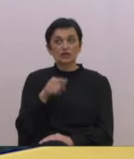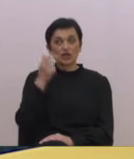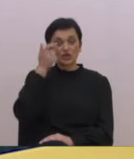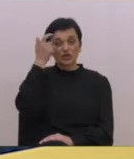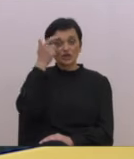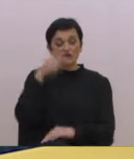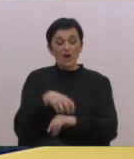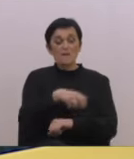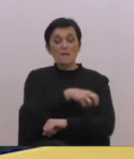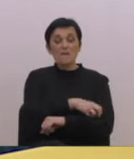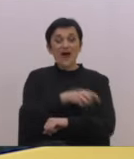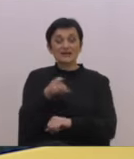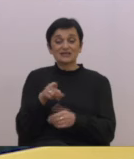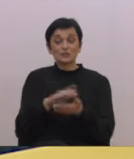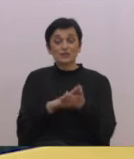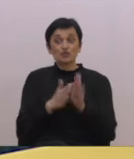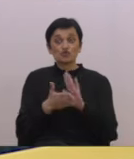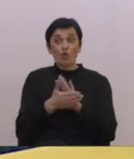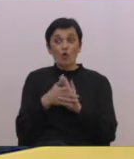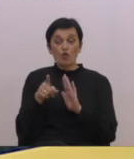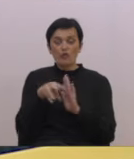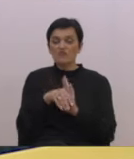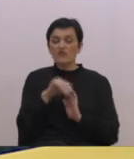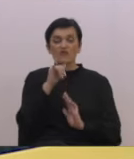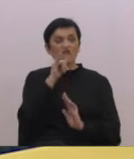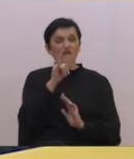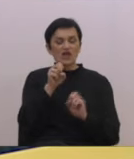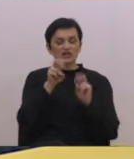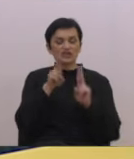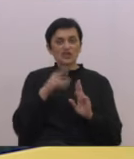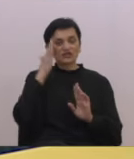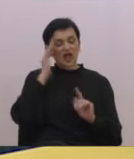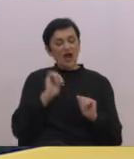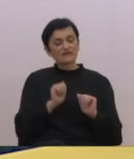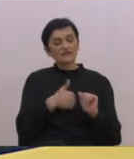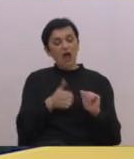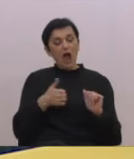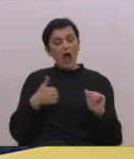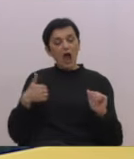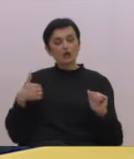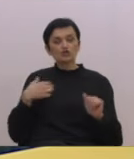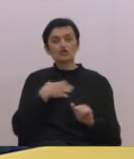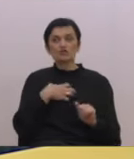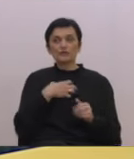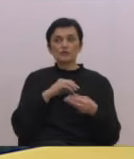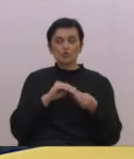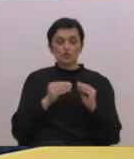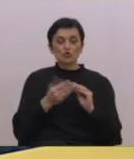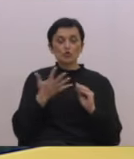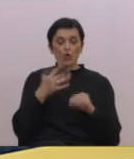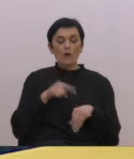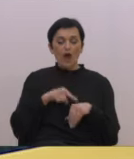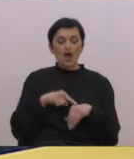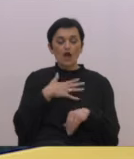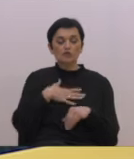ივანიშვილის პარტიის პირობებში ვერ ახერხებს და შეგნებულად თავს არიდებს ყველა იმ მნიშვნელოვან პრობლემას, რომელიც აწუხებს